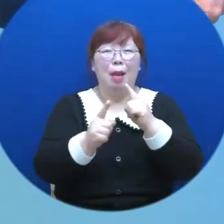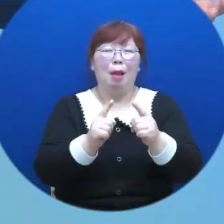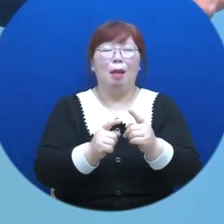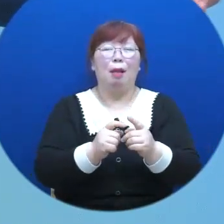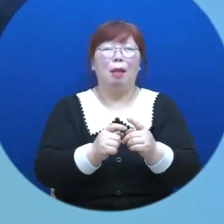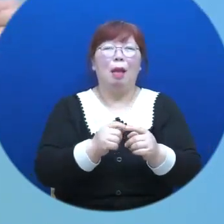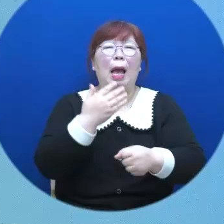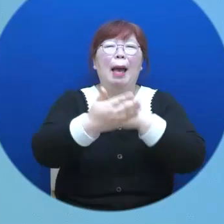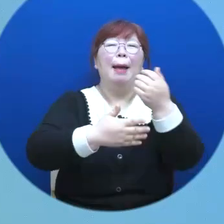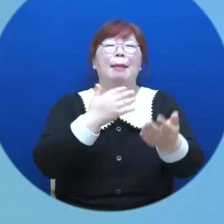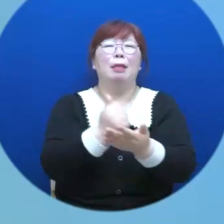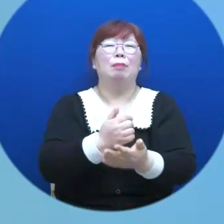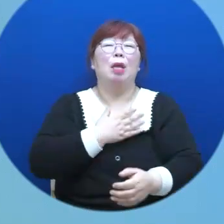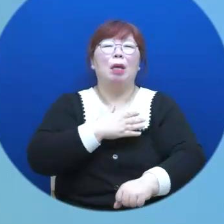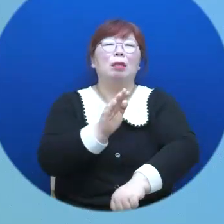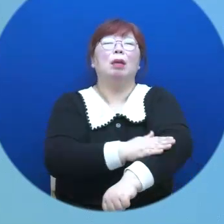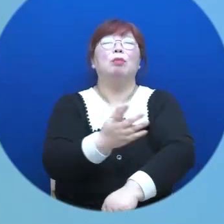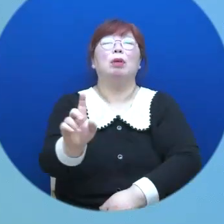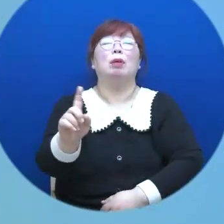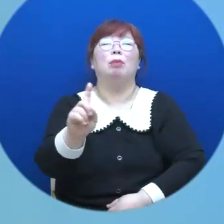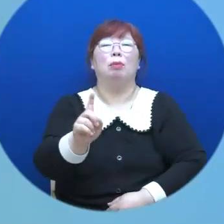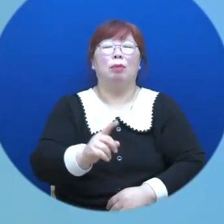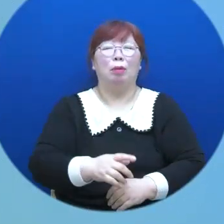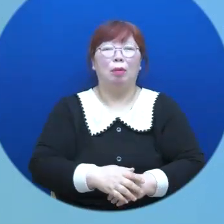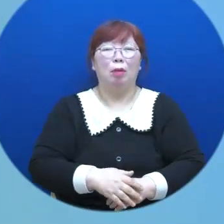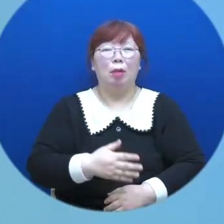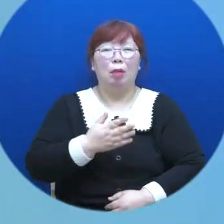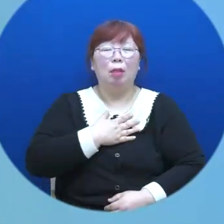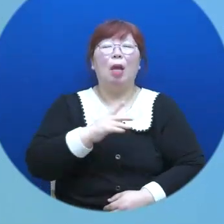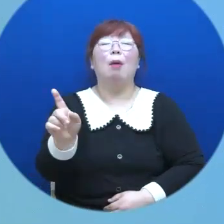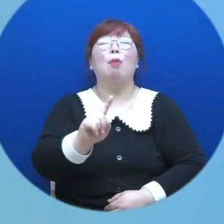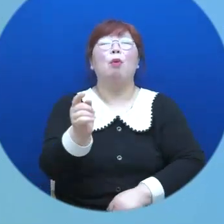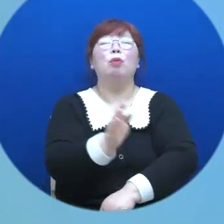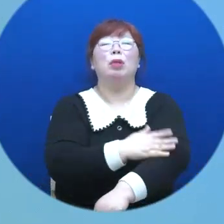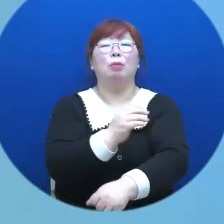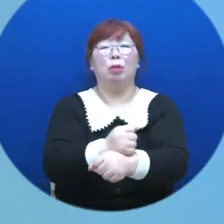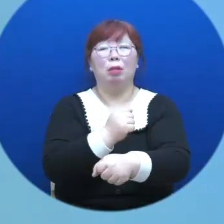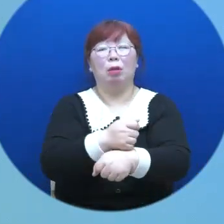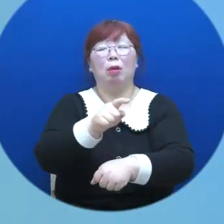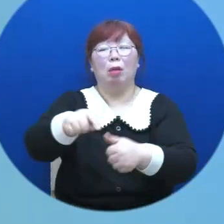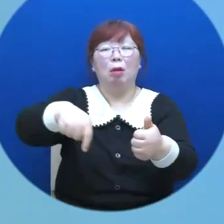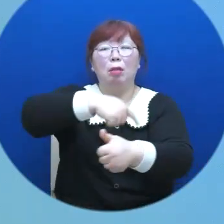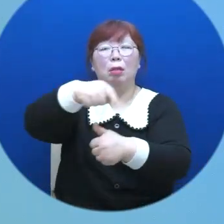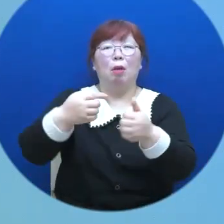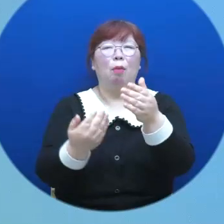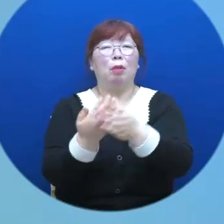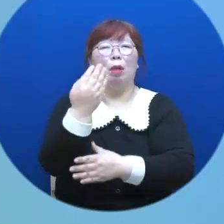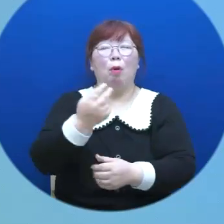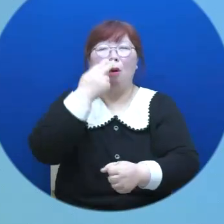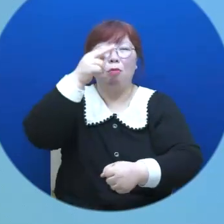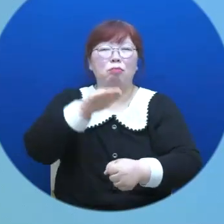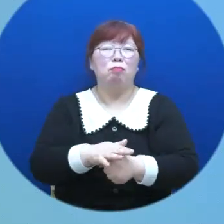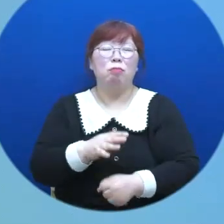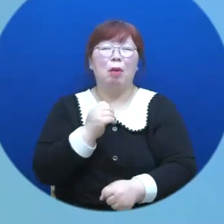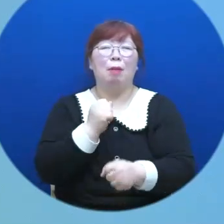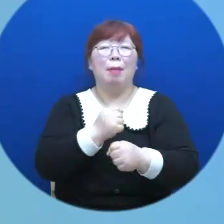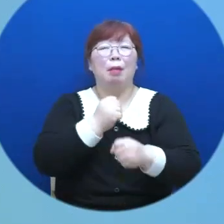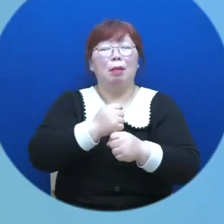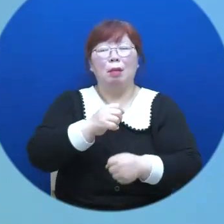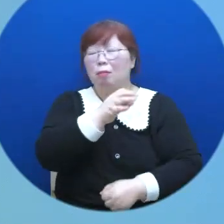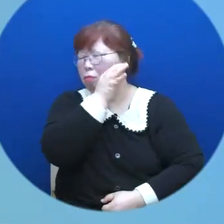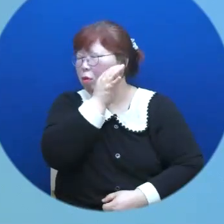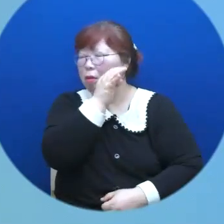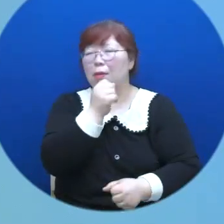하나님, 내가 잘못한 게 뭐 있냐고. 뭐가 제가 잘못해서 이렇게 이런 수모와 이런 부끄러움을 당하게